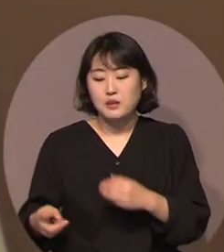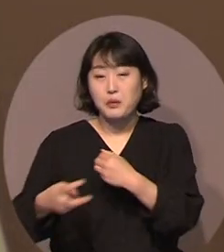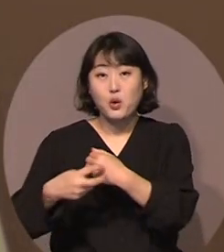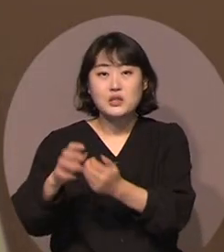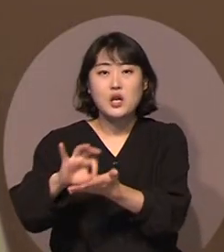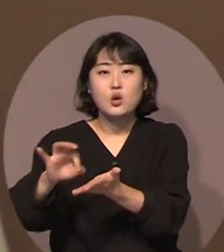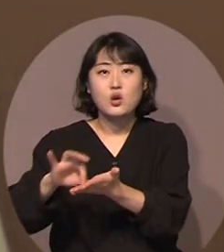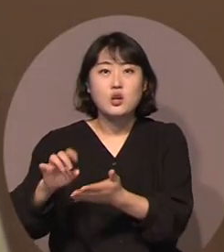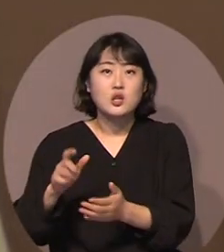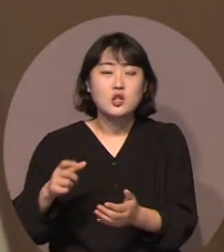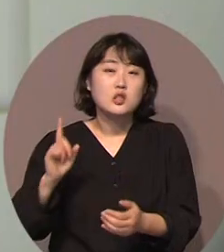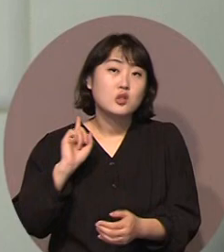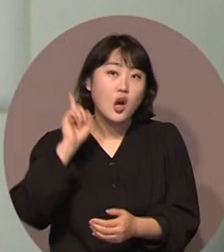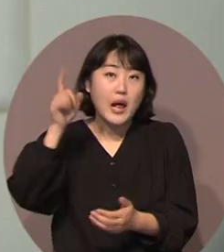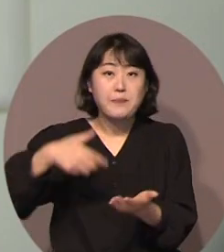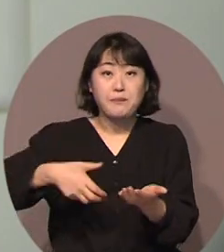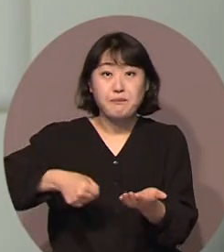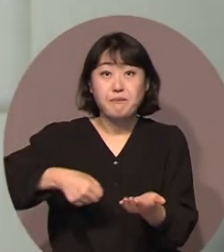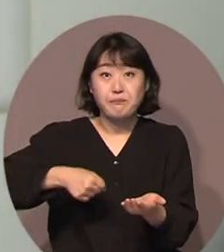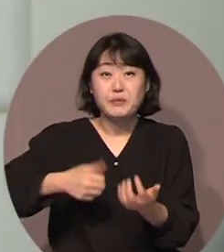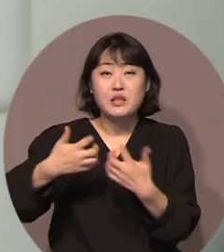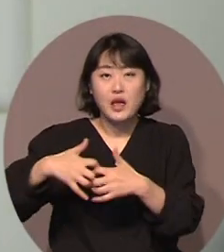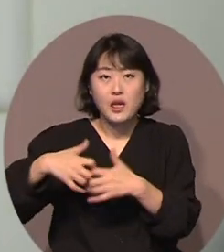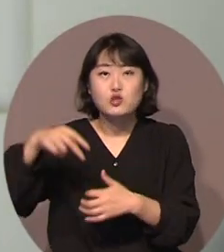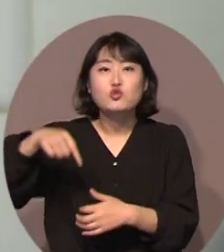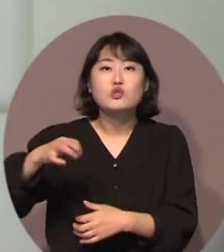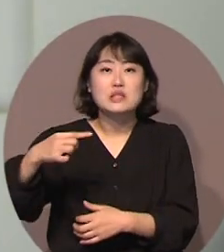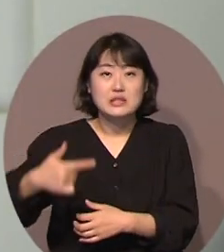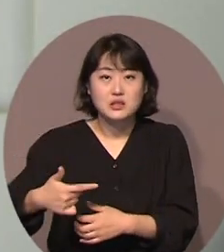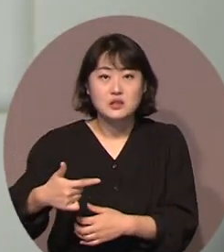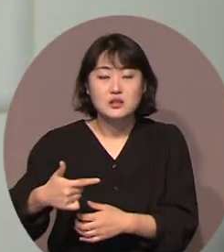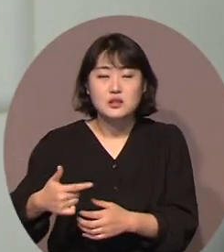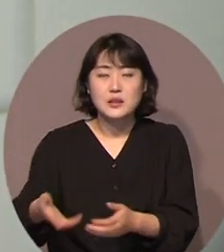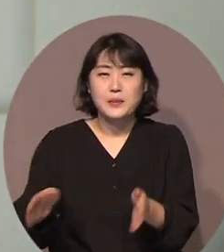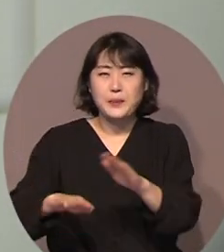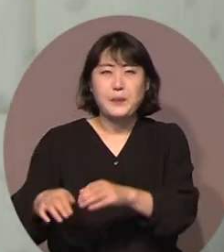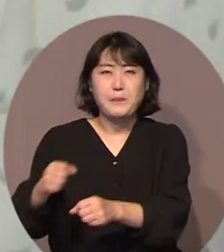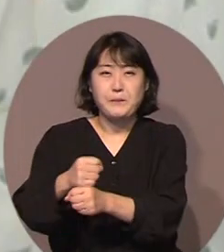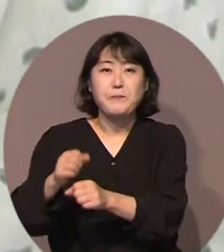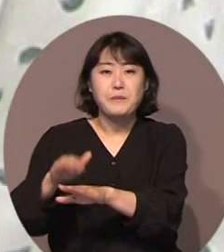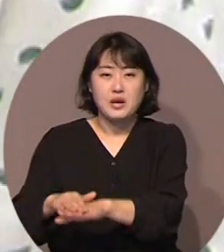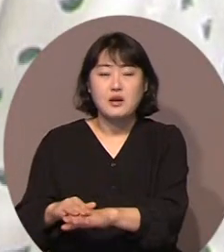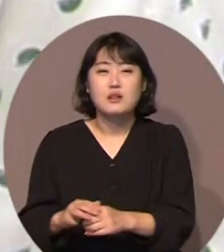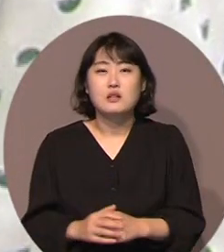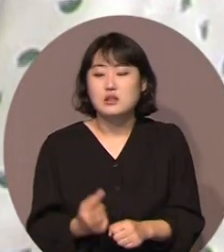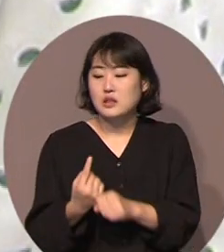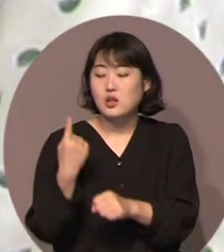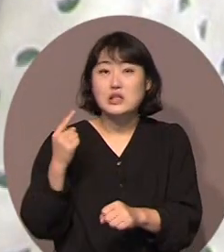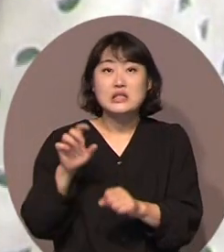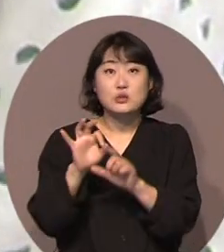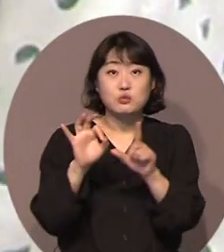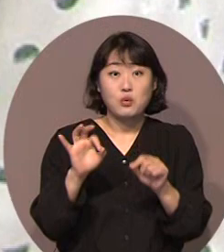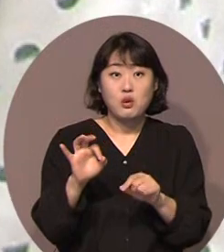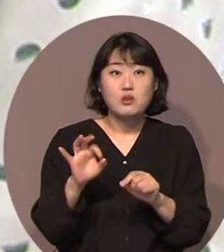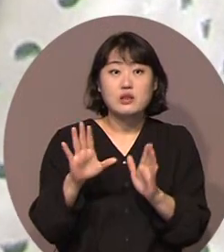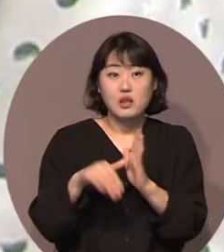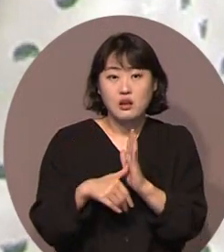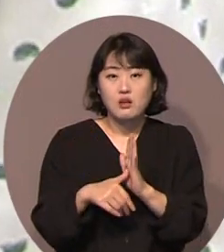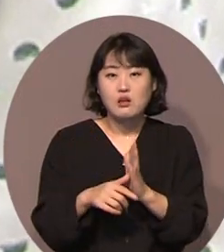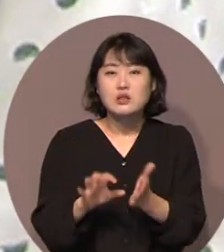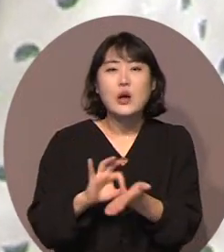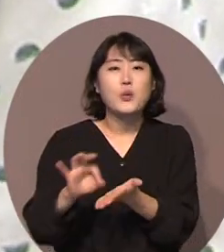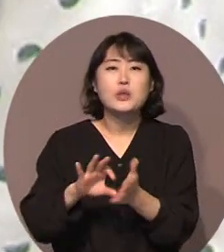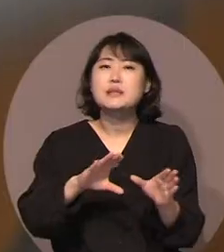병원에서 쓰던 수은 혈압계 2개를 상자에 밀봉해뒀습니다 지난해 7월 식품의약품안전처가 수은이 함유된 계측기기